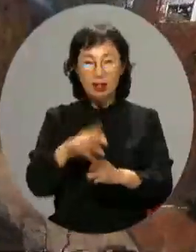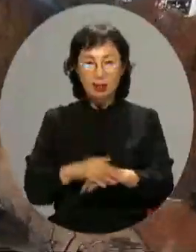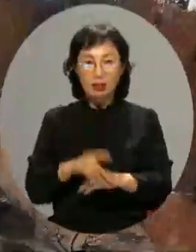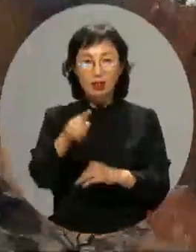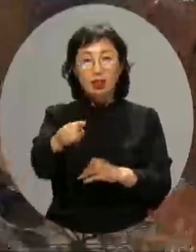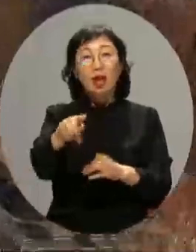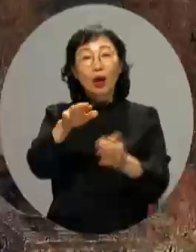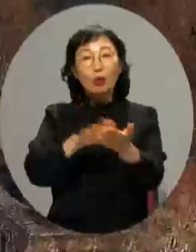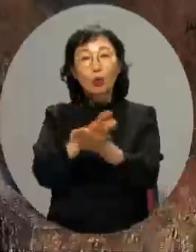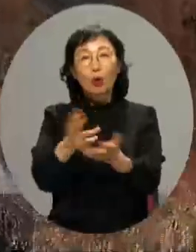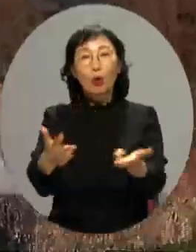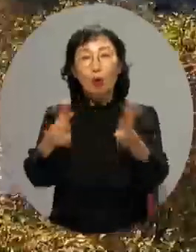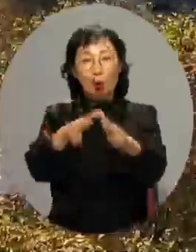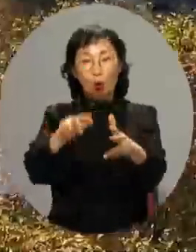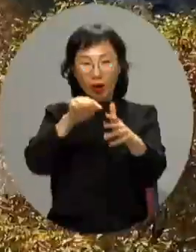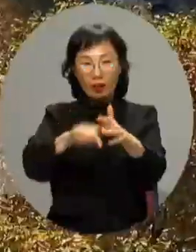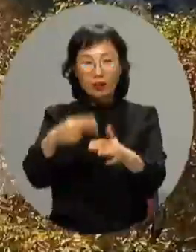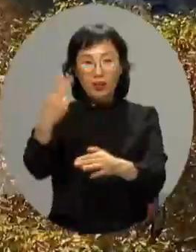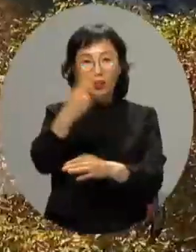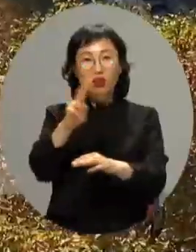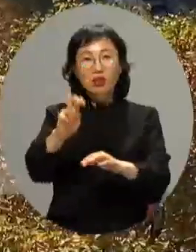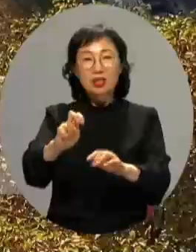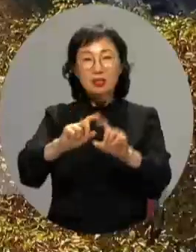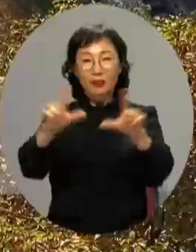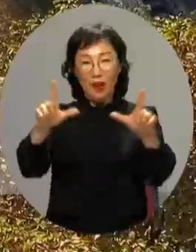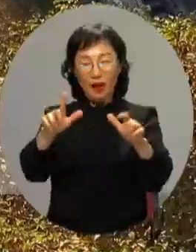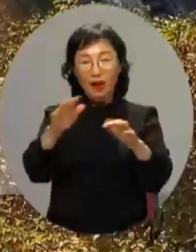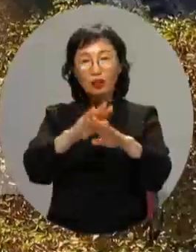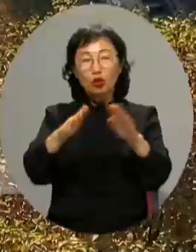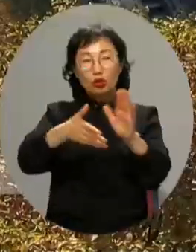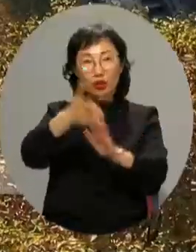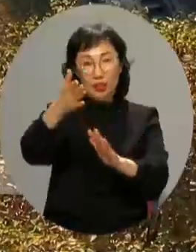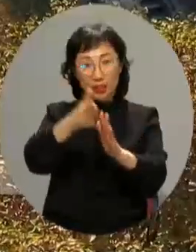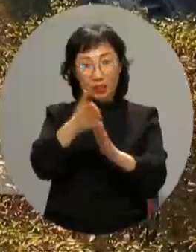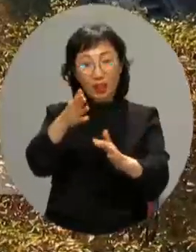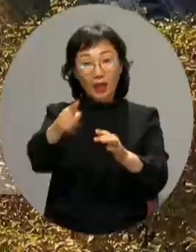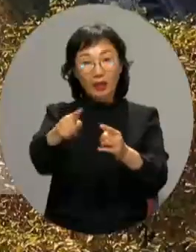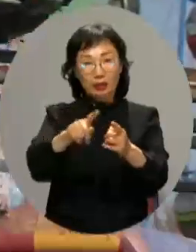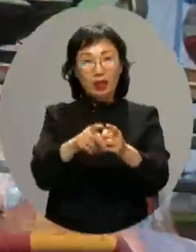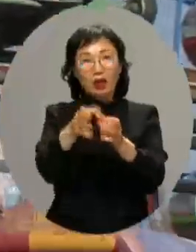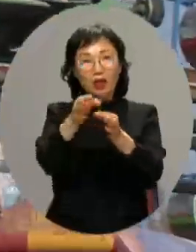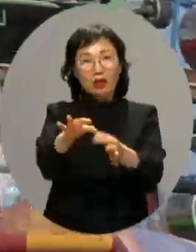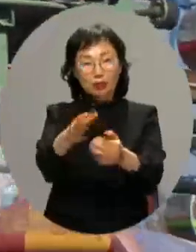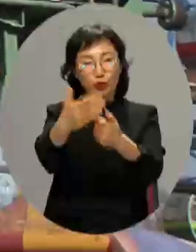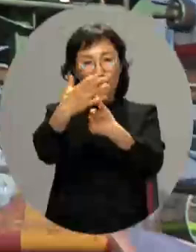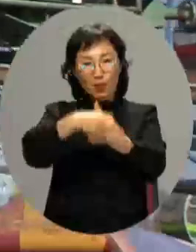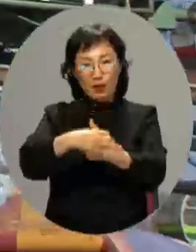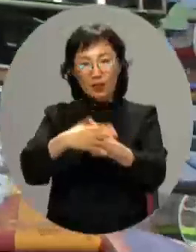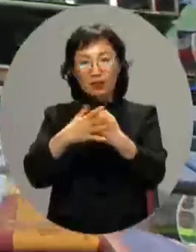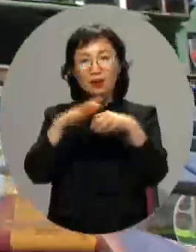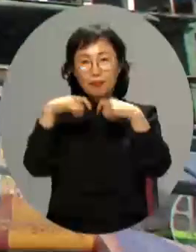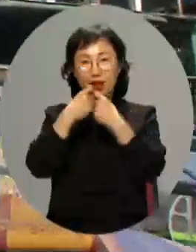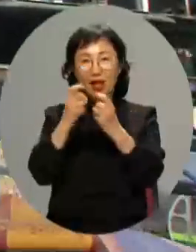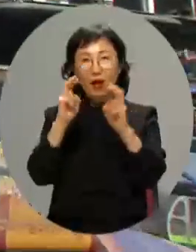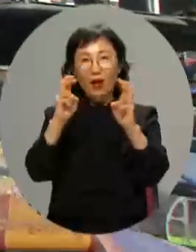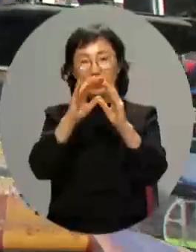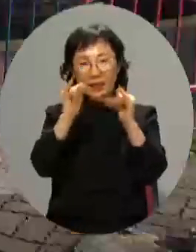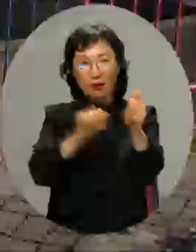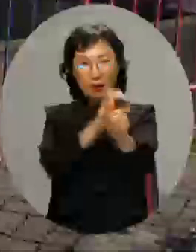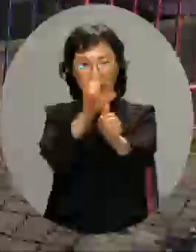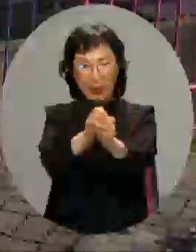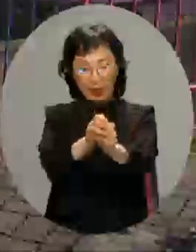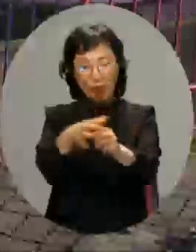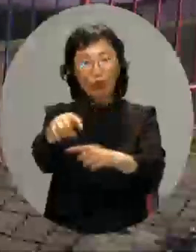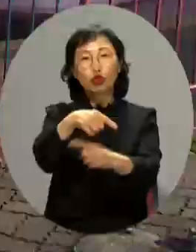드림랜드는 실제 지난 2002년 전주시가 놀이기구를 기부 체납받아 이후 민간업자에게 위탁해 운영하고